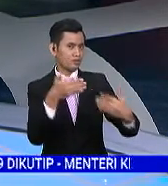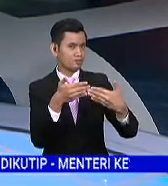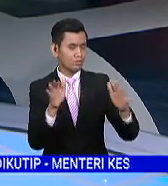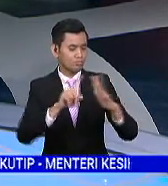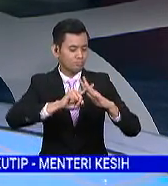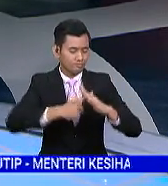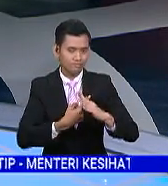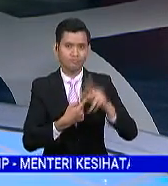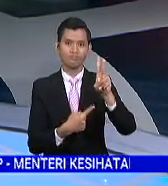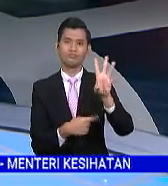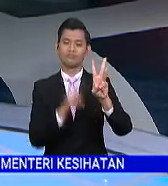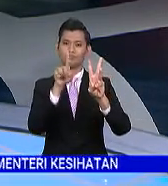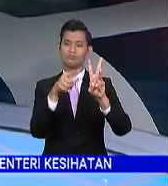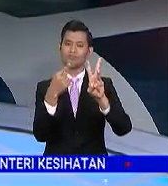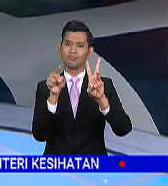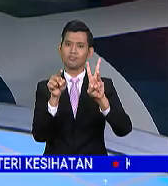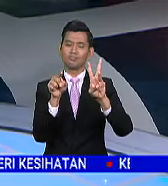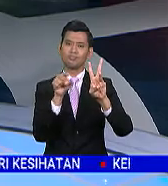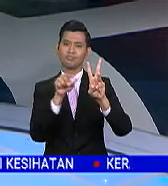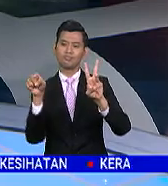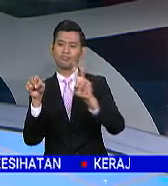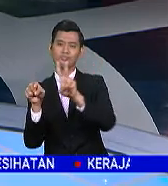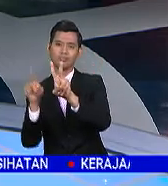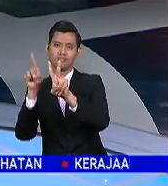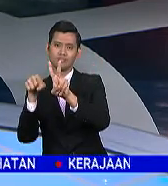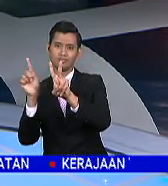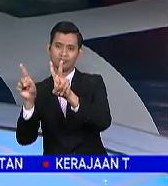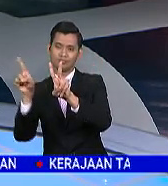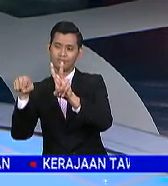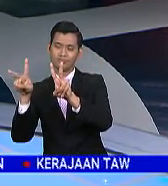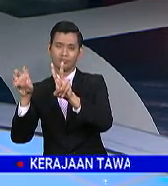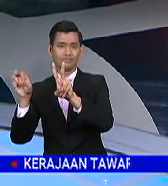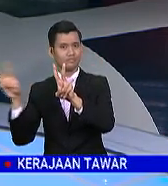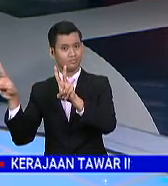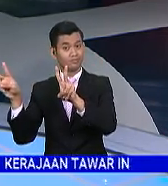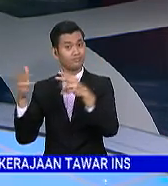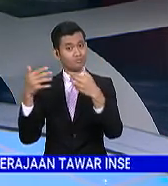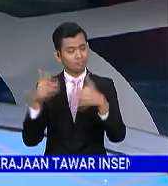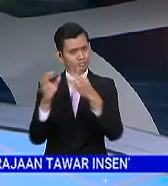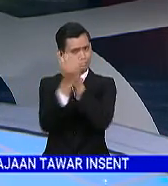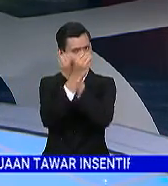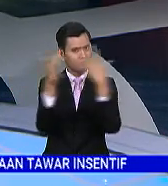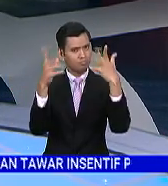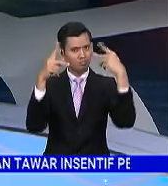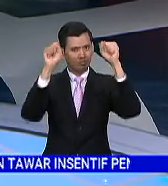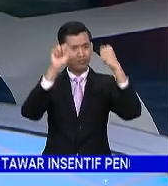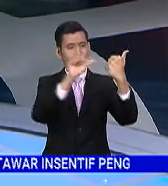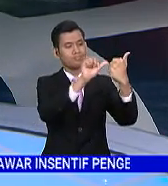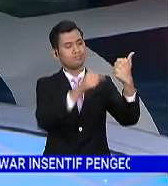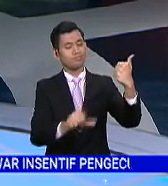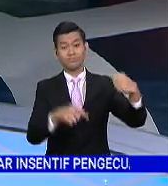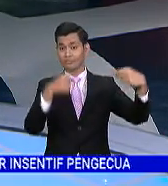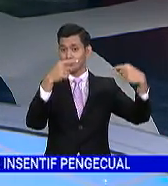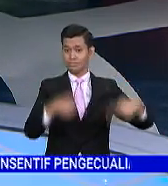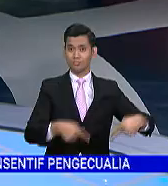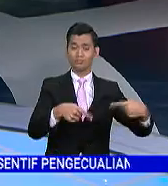pada 26 November ini hingga 2 Januari 2022. Perkara tersebut diumumkan pengerusi jawatankuasa